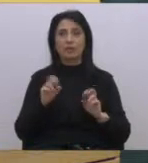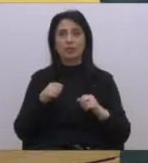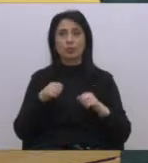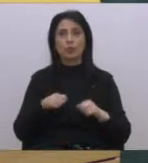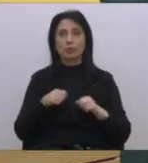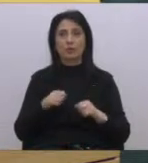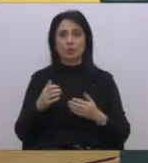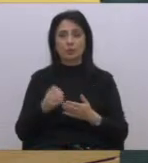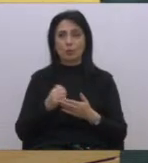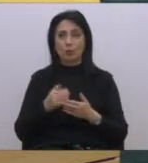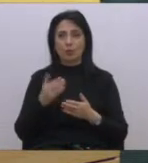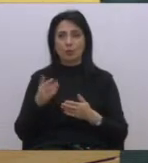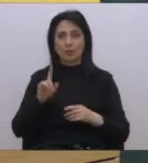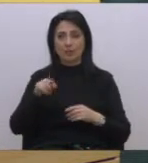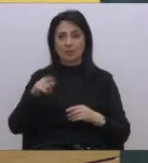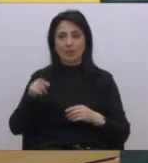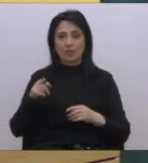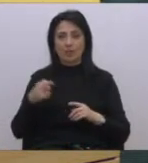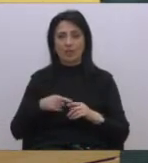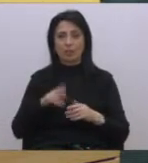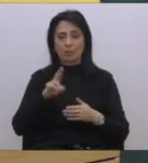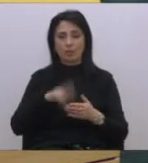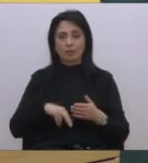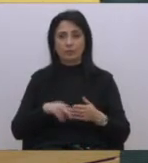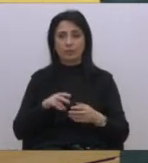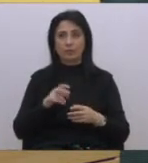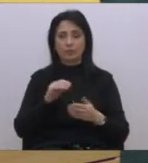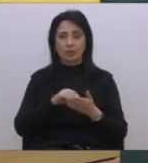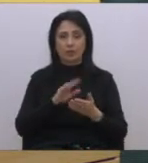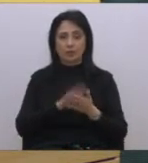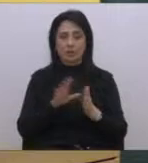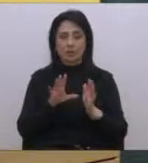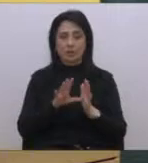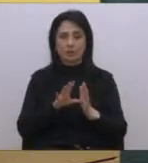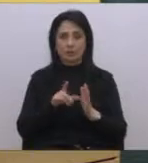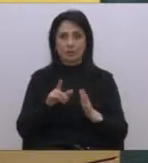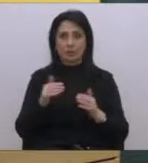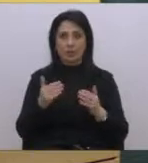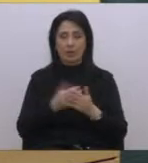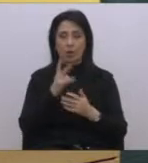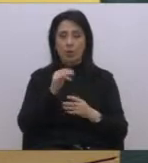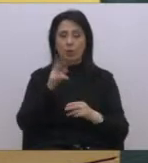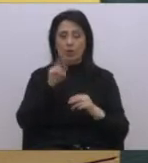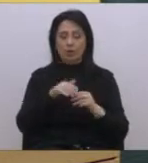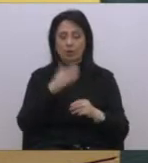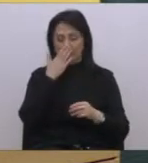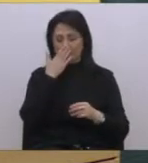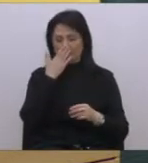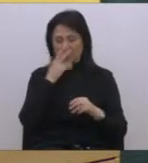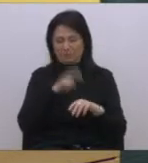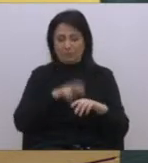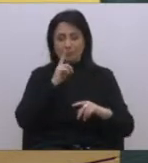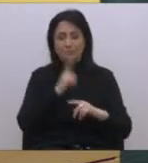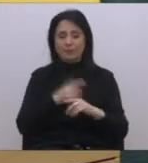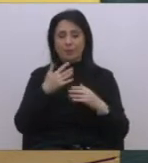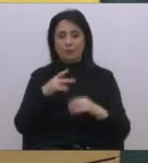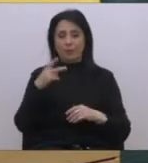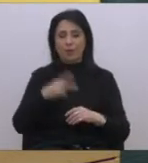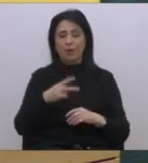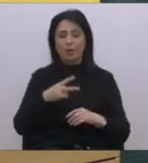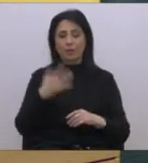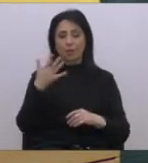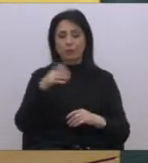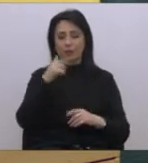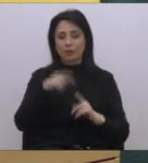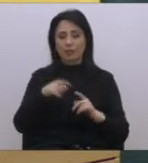უფლების მოპოვებისთვის სავალდებულო ავტორიზაცია ელექტრონულ რეესტრში. Ახალი კურსდამთავრებული ექთნებისთვის უკვე